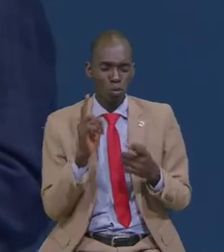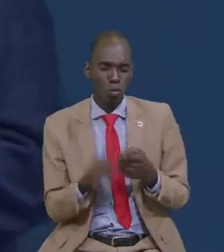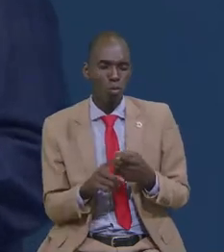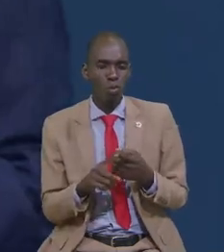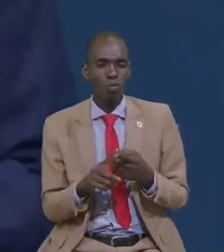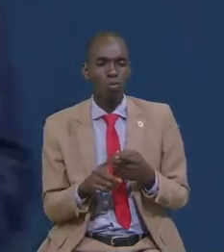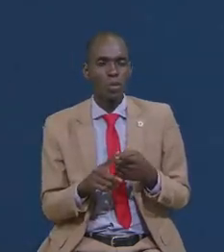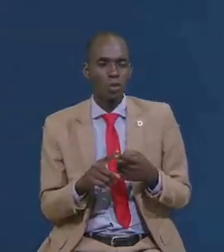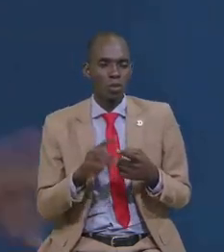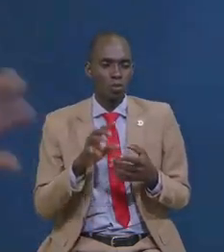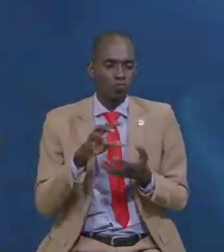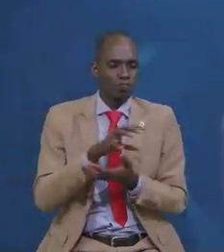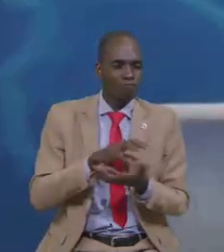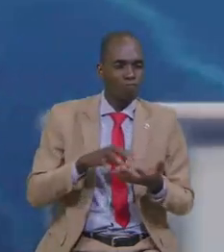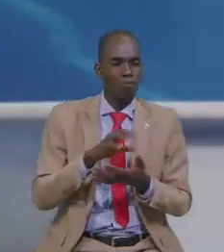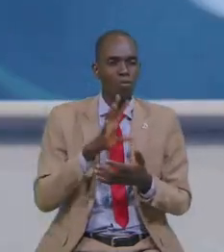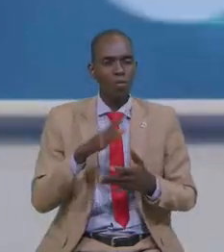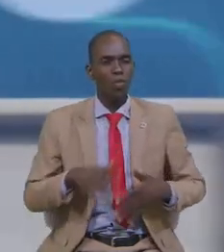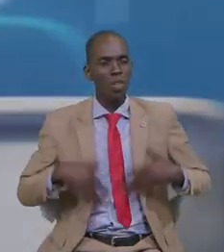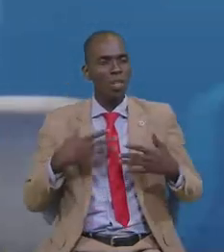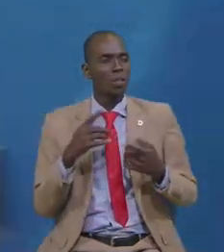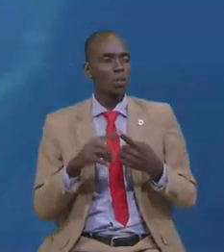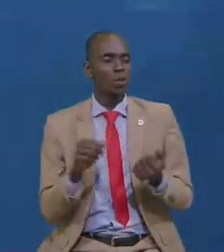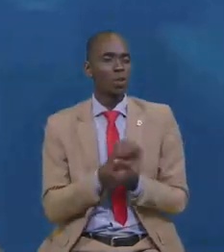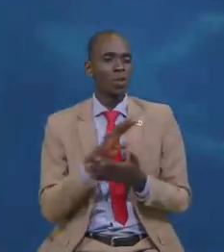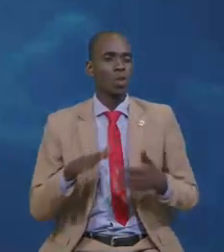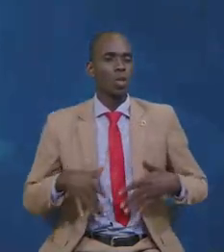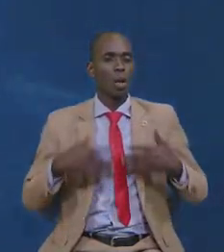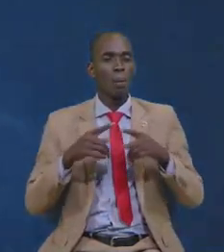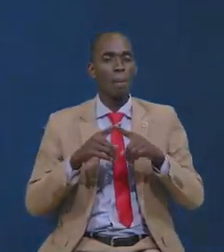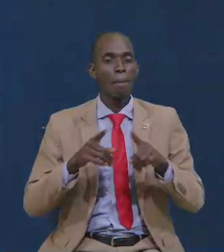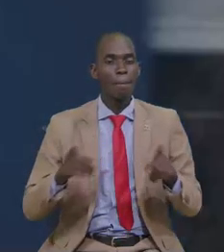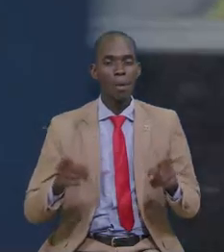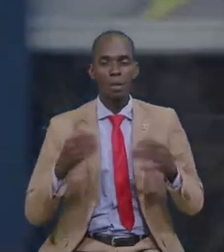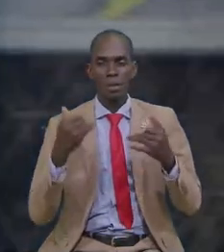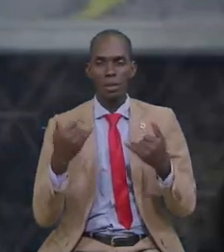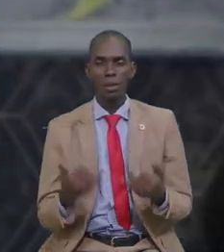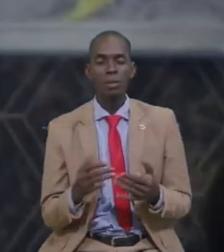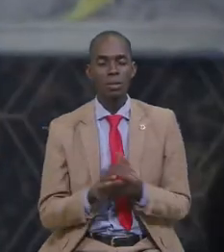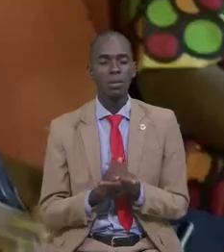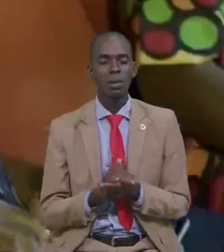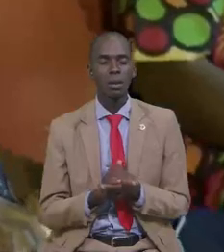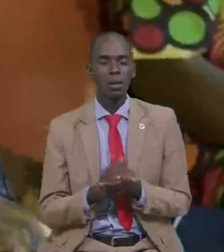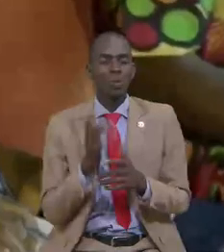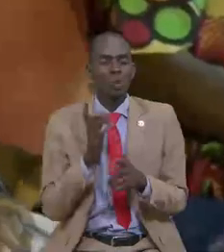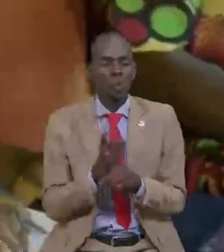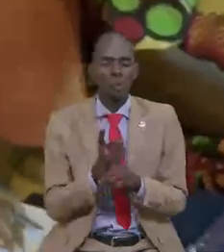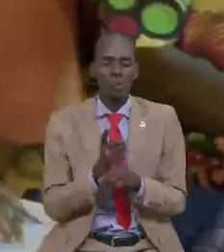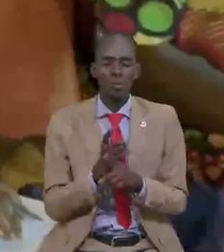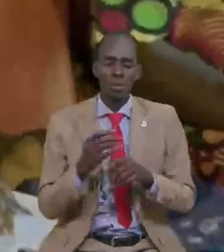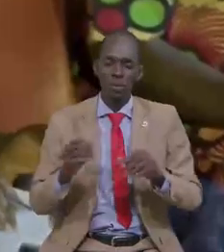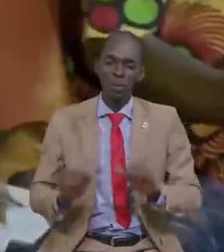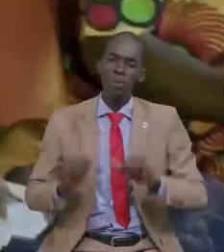transporté, ils ont le pouvoir de faucher ta vie, de te froisser, de te détruire.